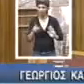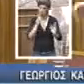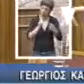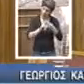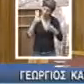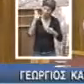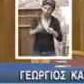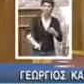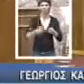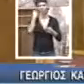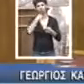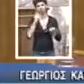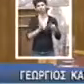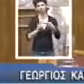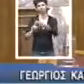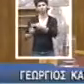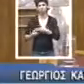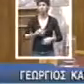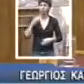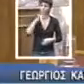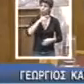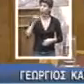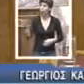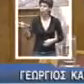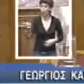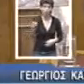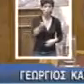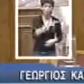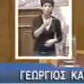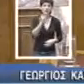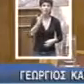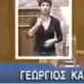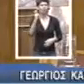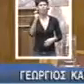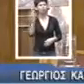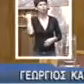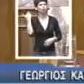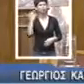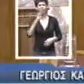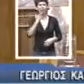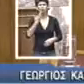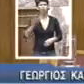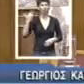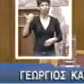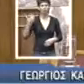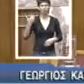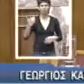Ελάτε, κύριε Πρωθυπουργέ, και όλοι εσείς, στην ηλικία των 20 ετών, ποια είναι τα